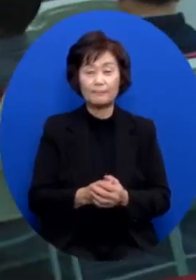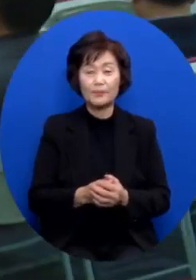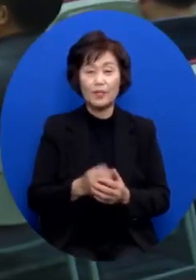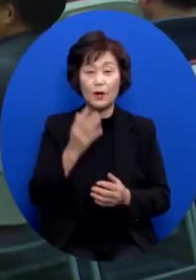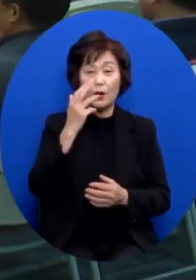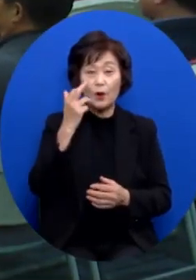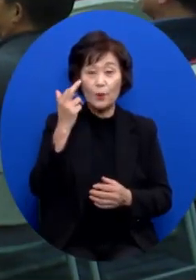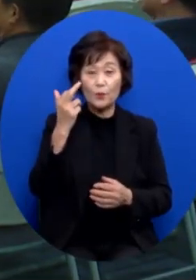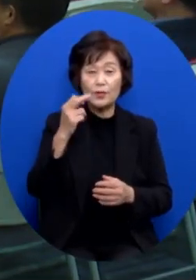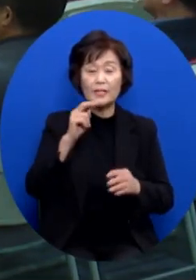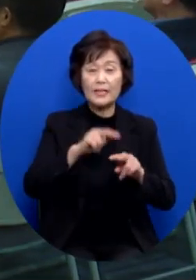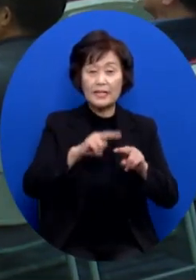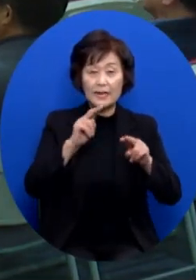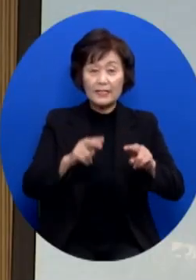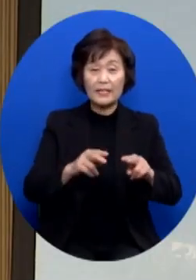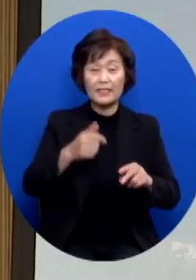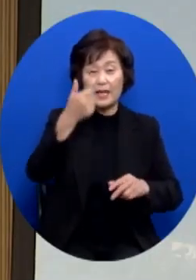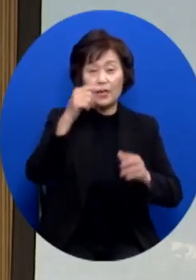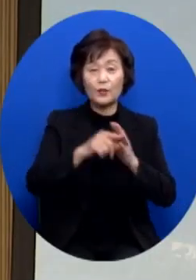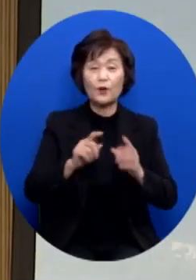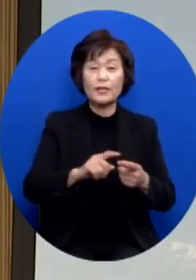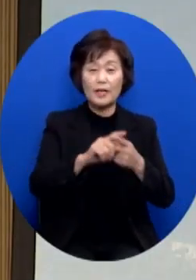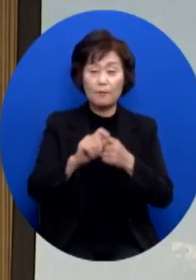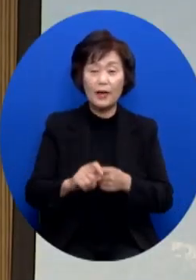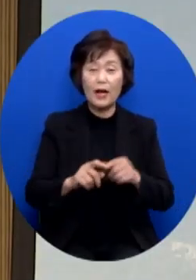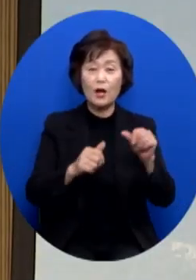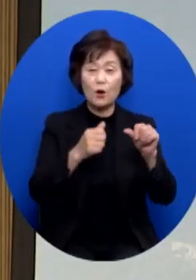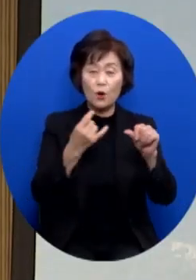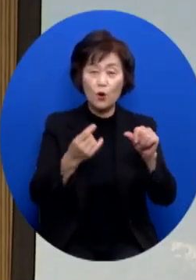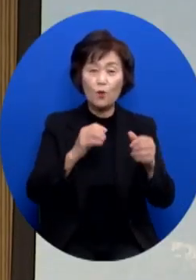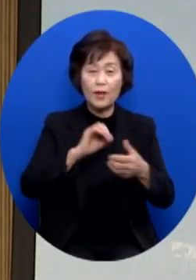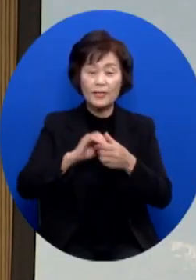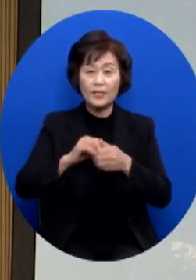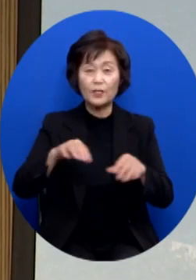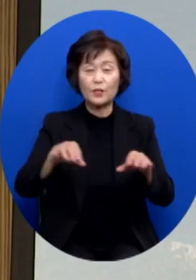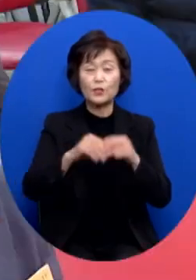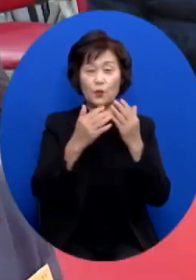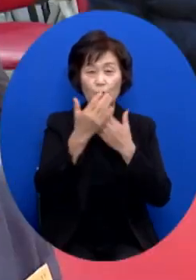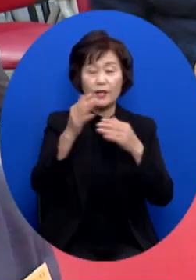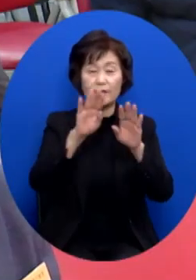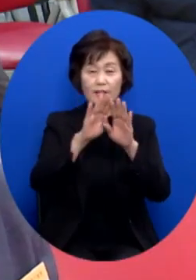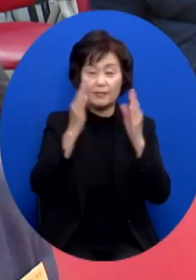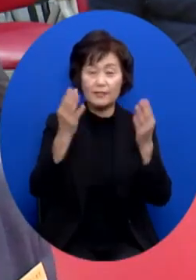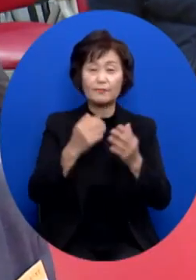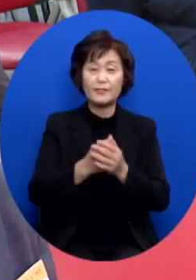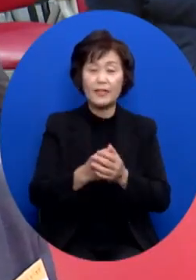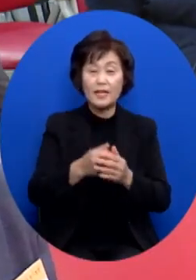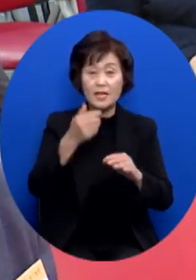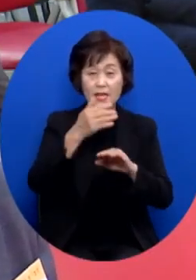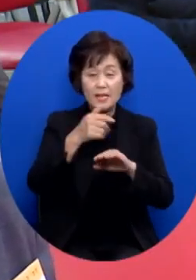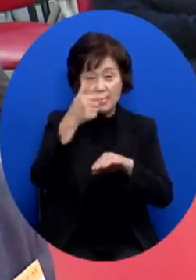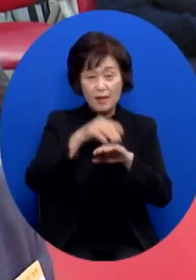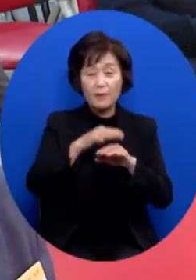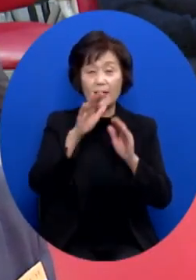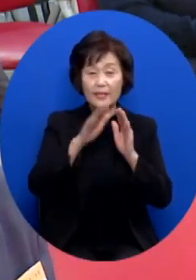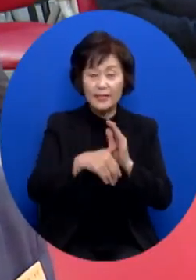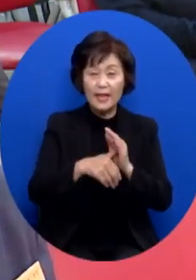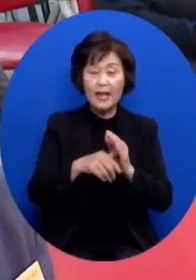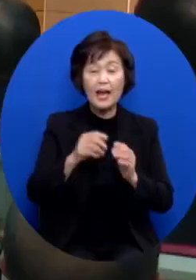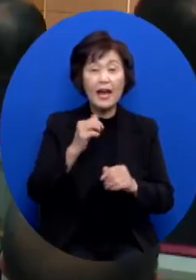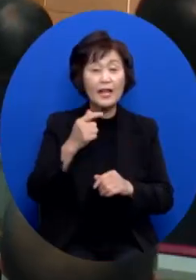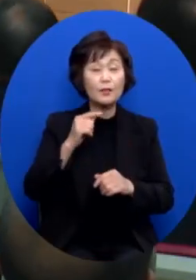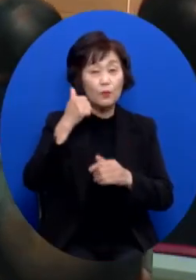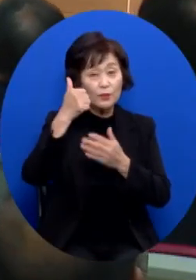울산은 퇴자 기독 연합회가 울산 성결교회에서 제 5회 정기 총회를 개최했습니다 감사예배에서 울산 성결교회 한대수